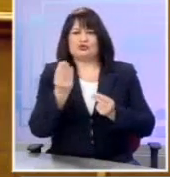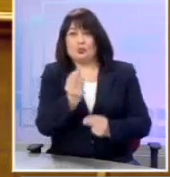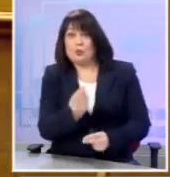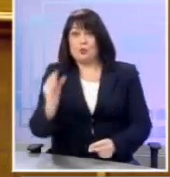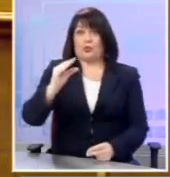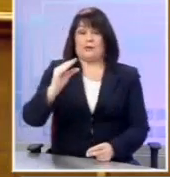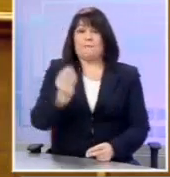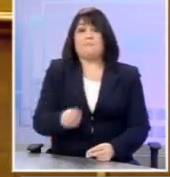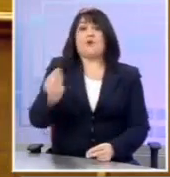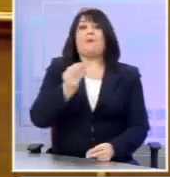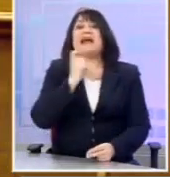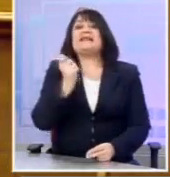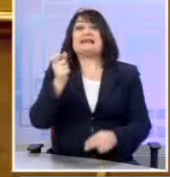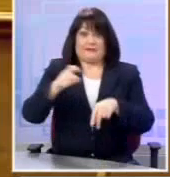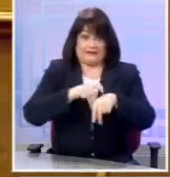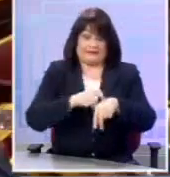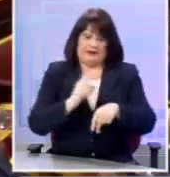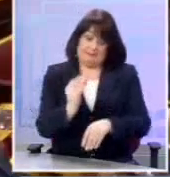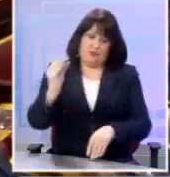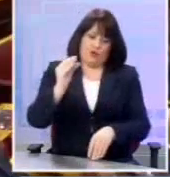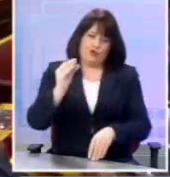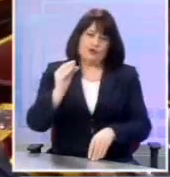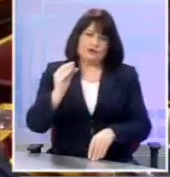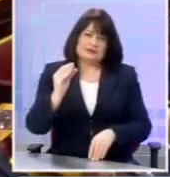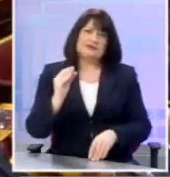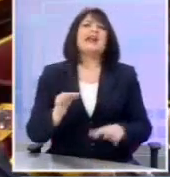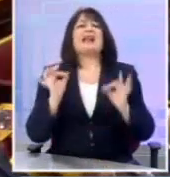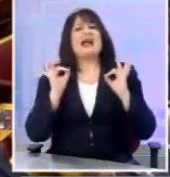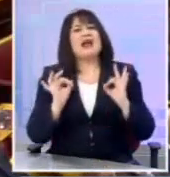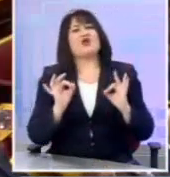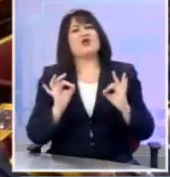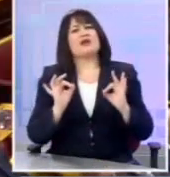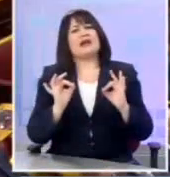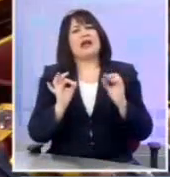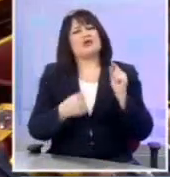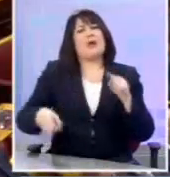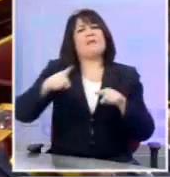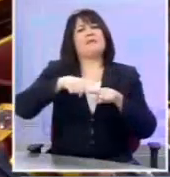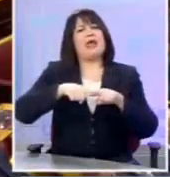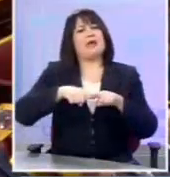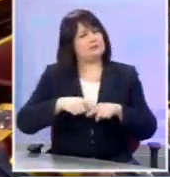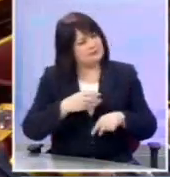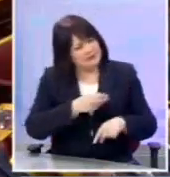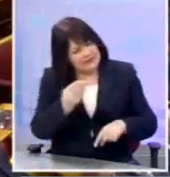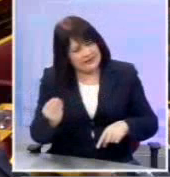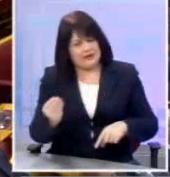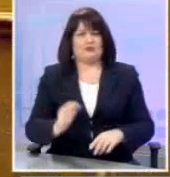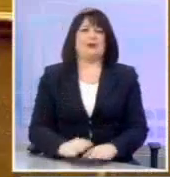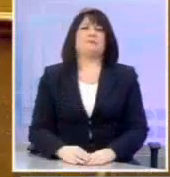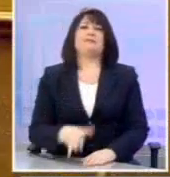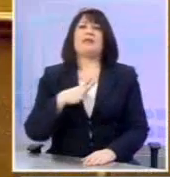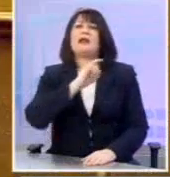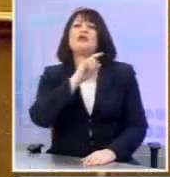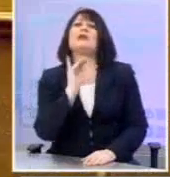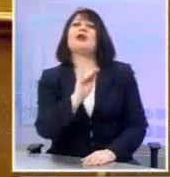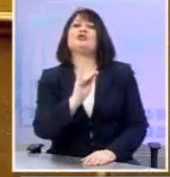αυτή που σήμερα λαμβάνει ο συνταξιούχος, θα λαμβάνει κανονικά το επιπλέον κομμάτι. Και θέλουμε λοιπόν να ρωτήσουμε